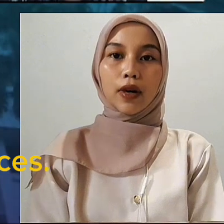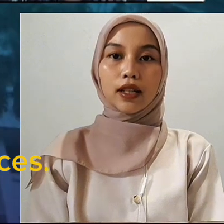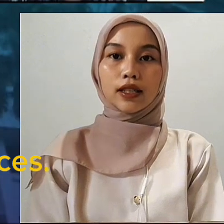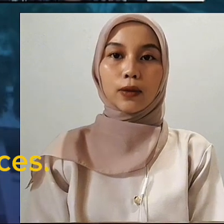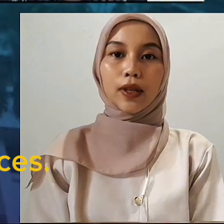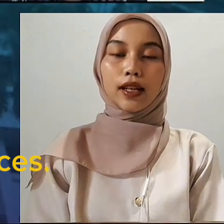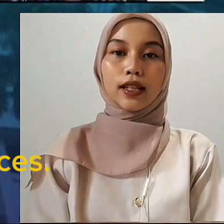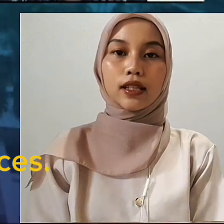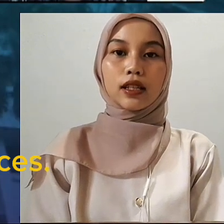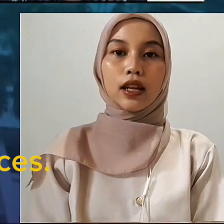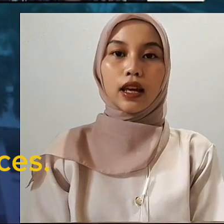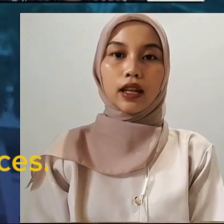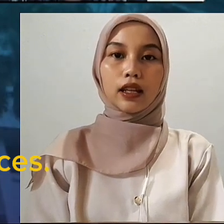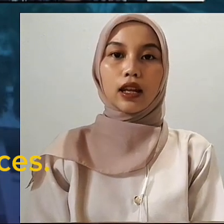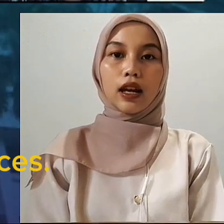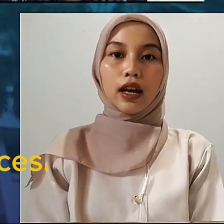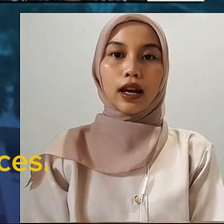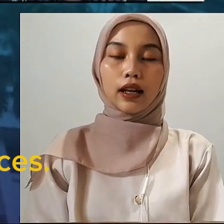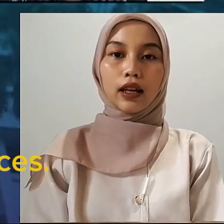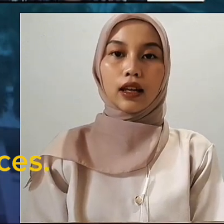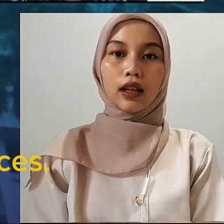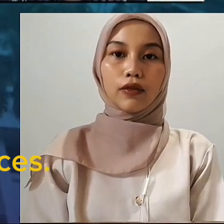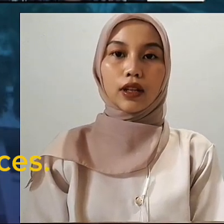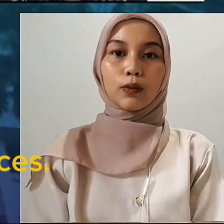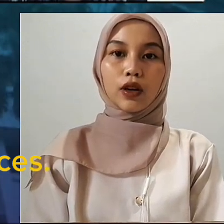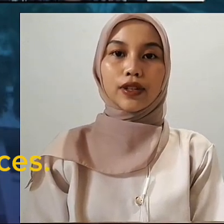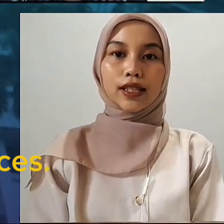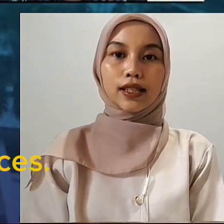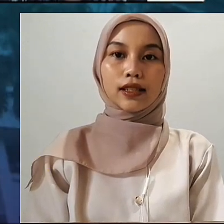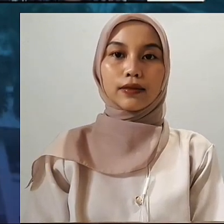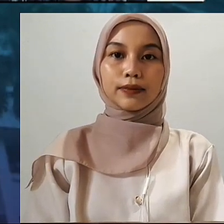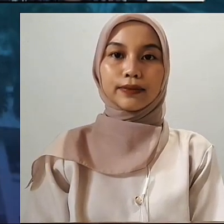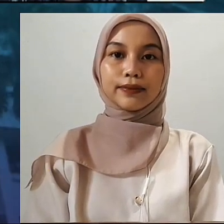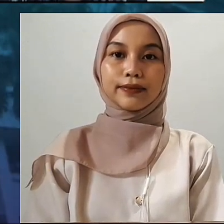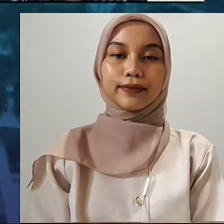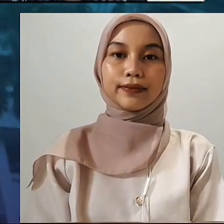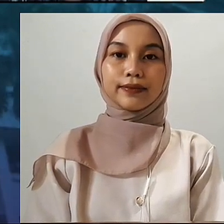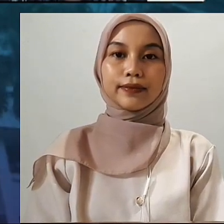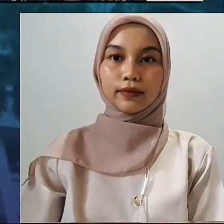and municipalities in 11 provinces.